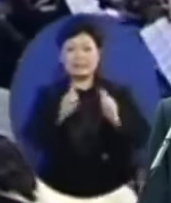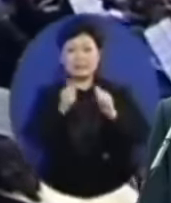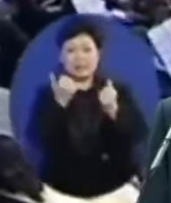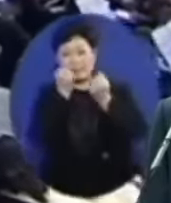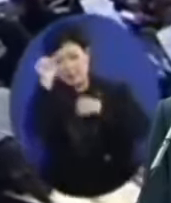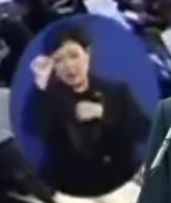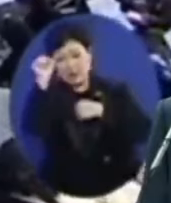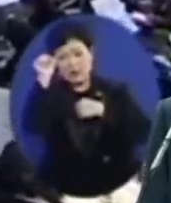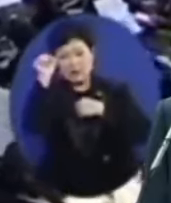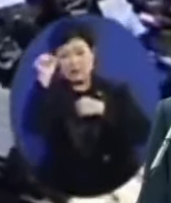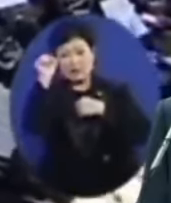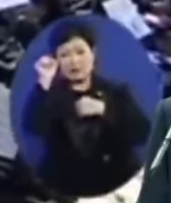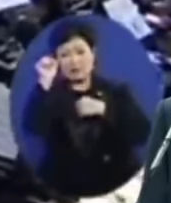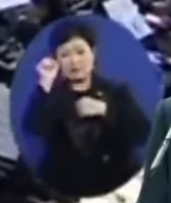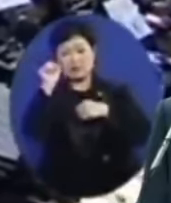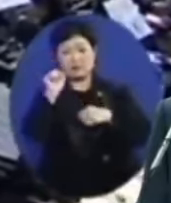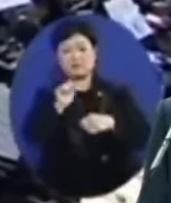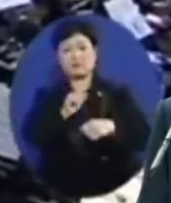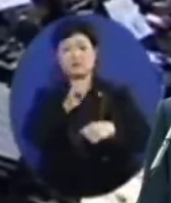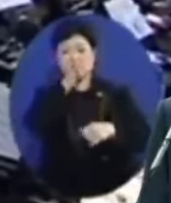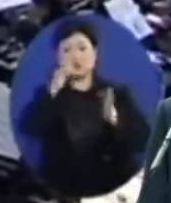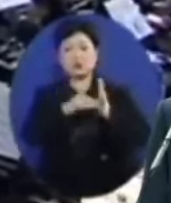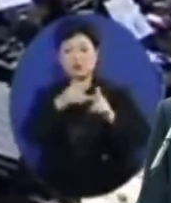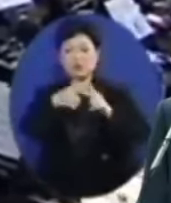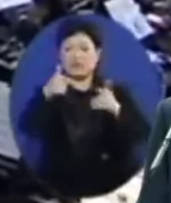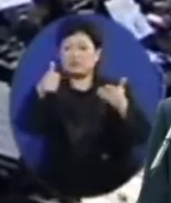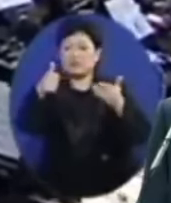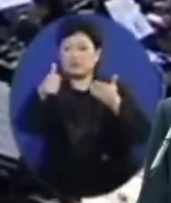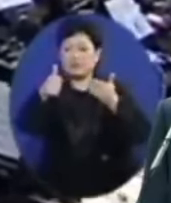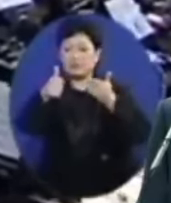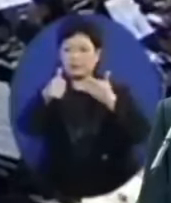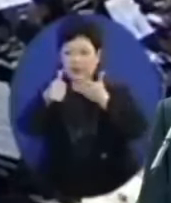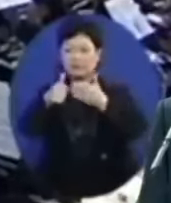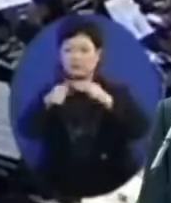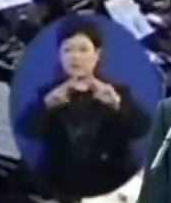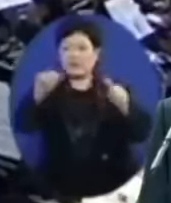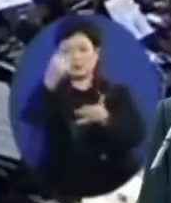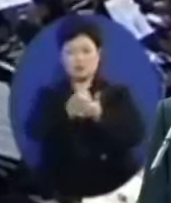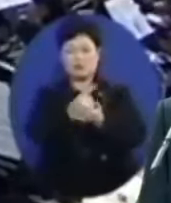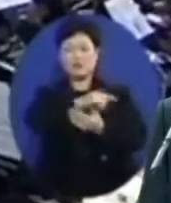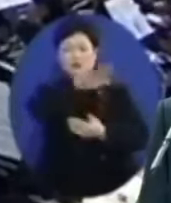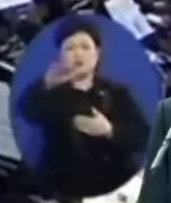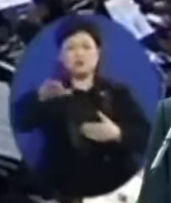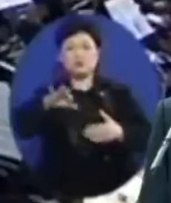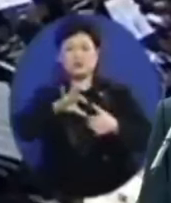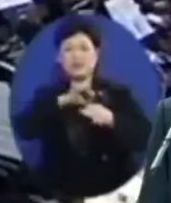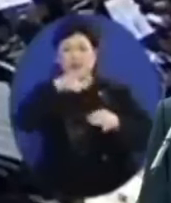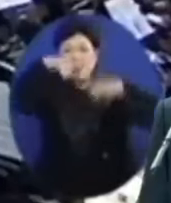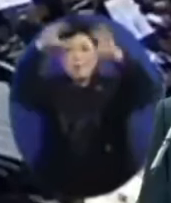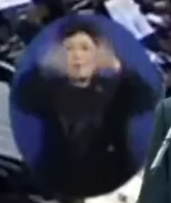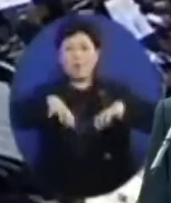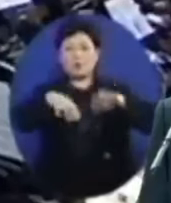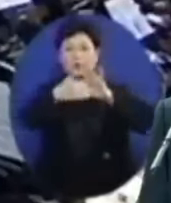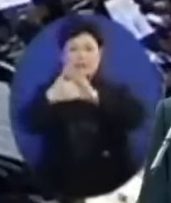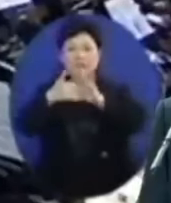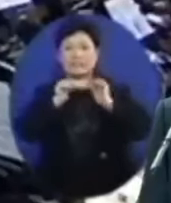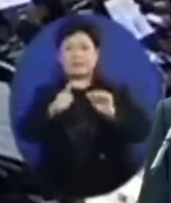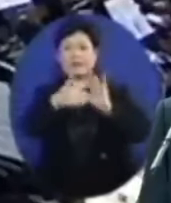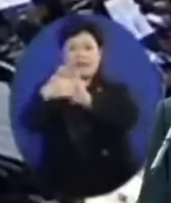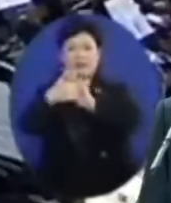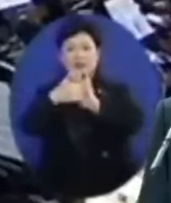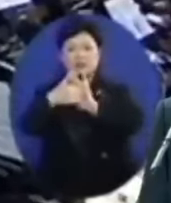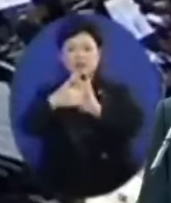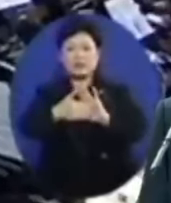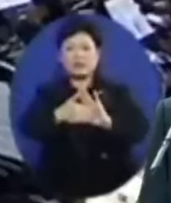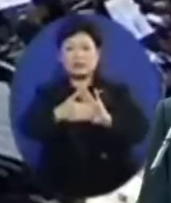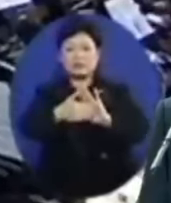피하게 할 수 있도록 예수님을 보내셔서 예수님이 우리의 폭우를 가리우는 존재가 된